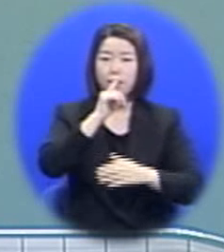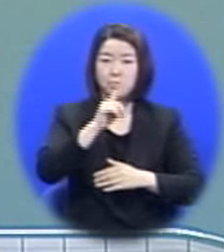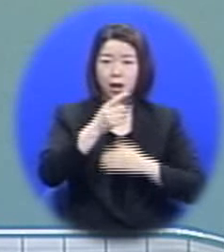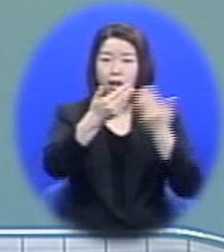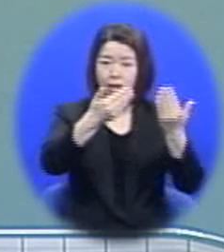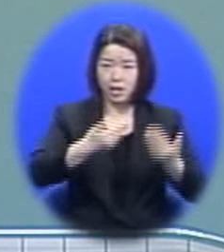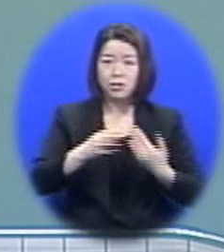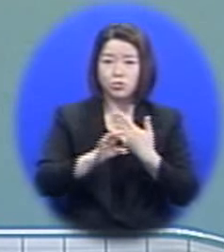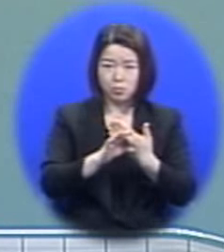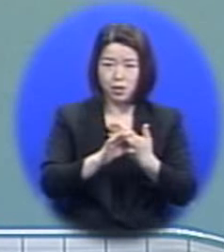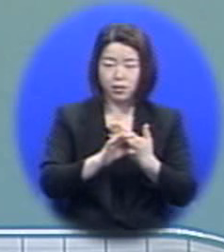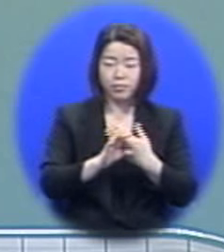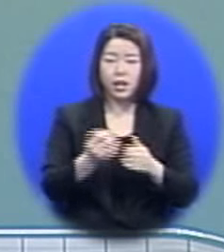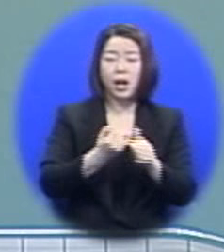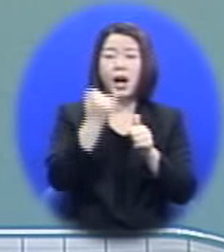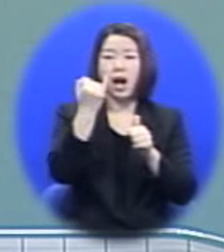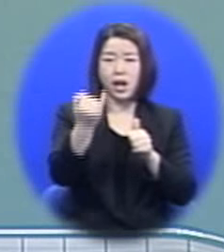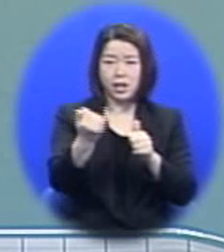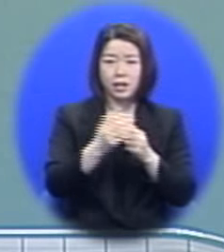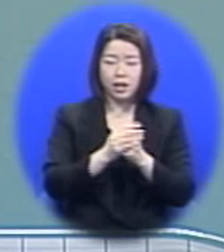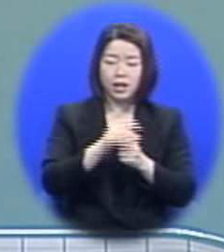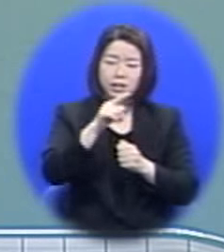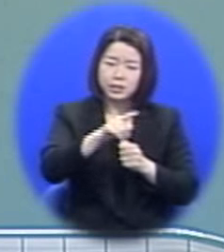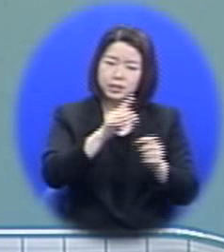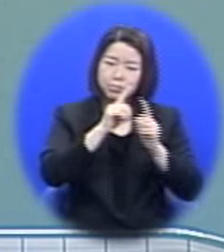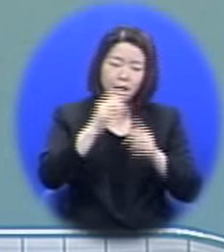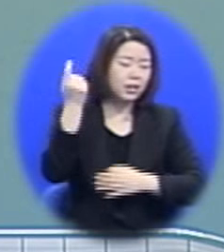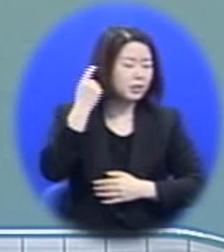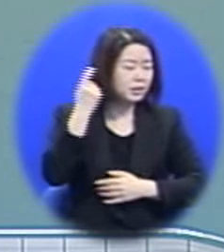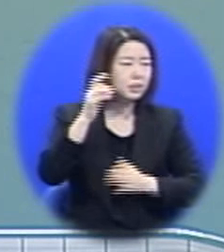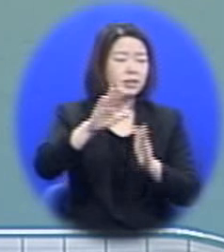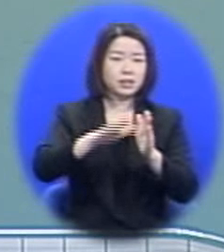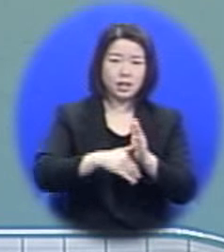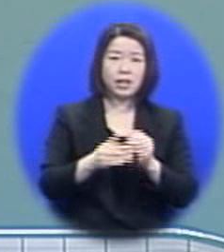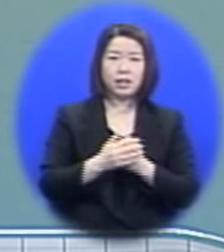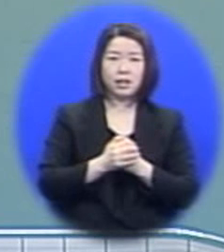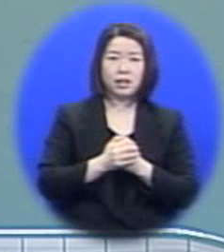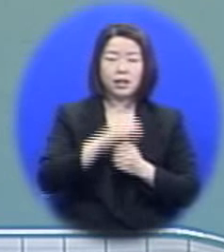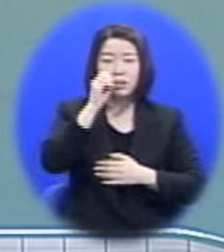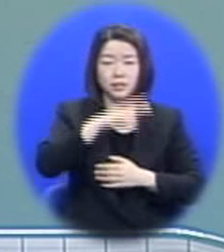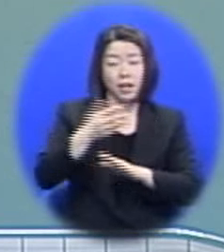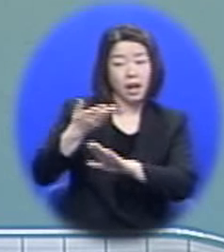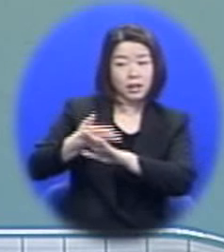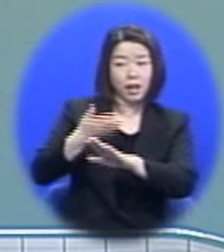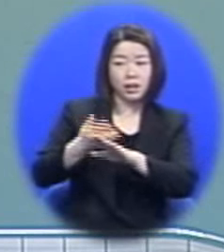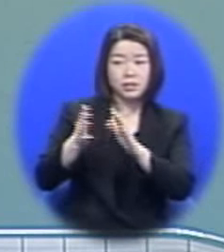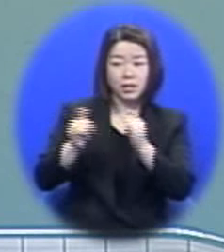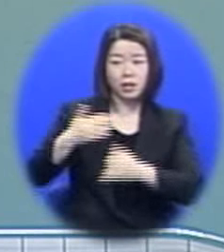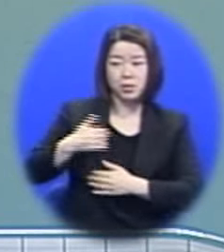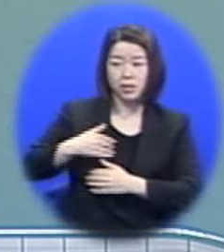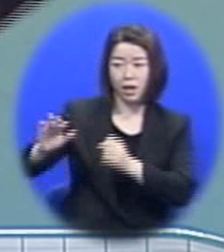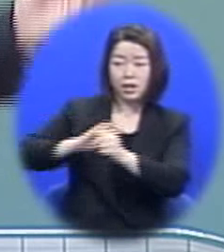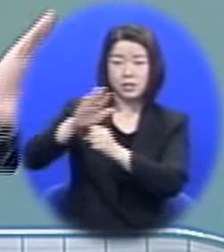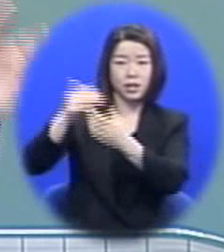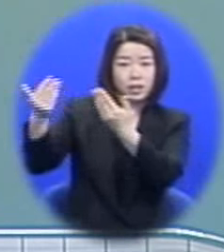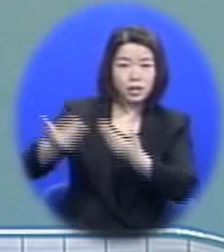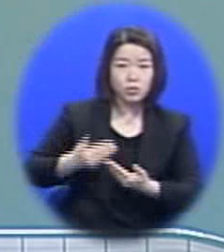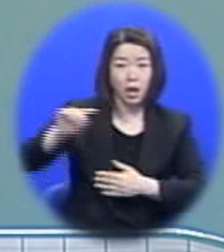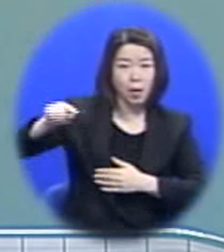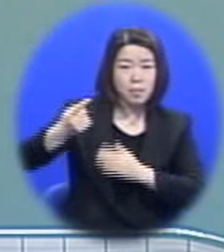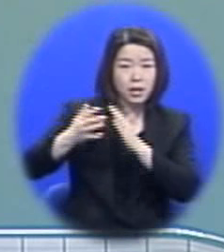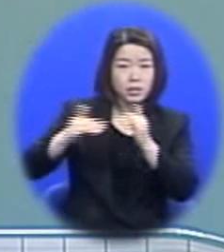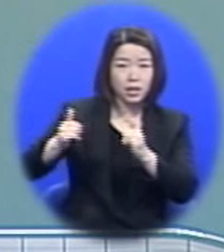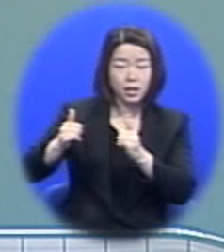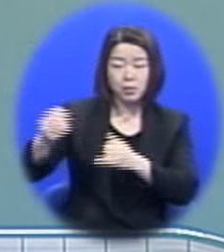사랑한다고 아내가 남편에게서부터 그 말을들을 때 그저 다른 사람이 사랑한다고 백사람이 말하는